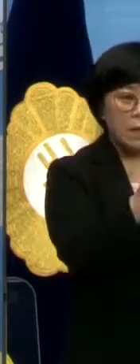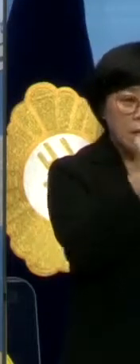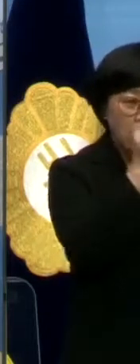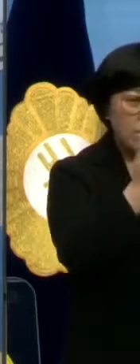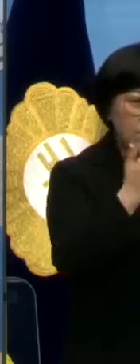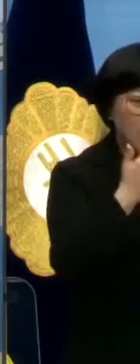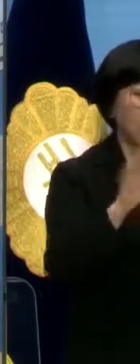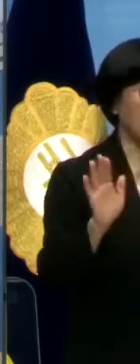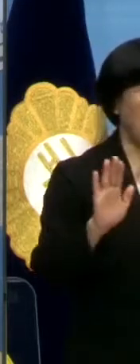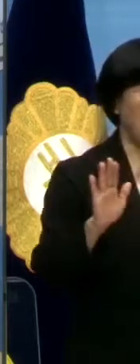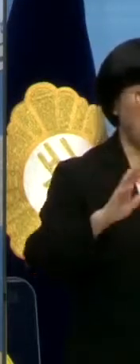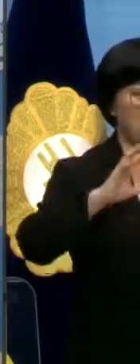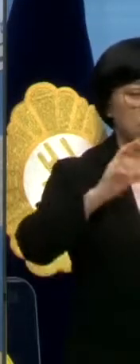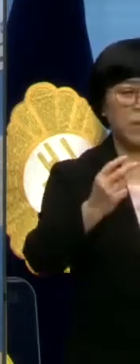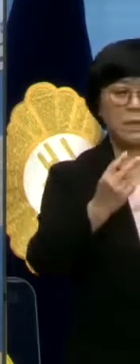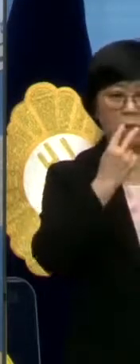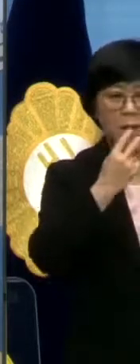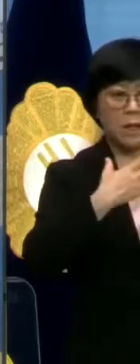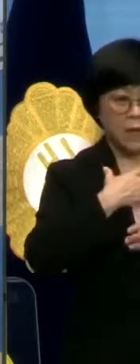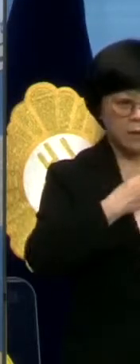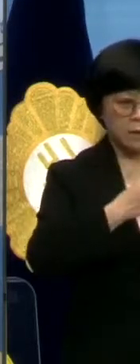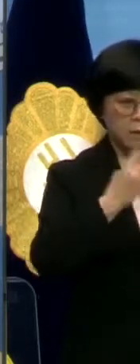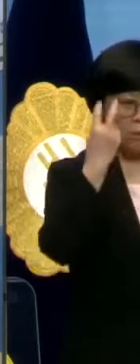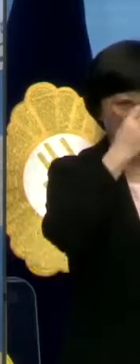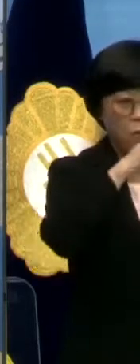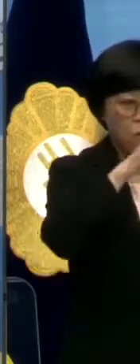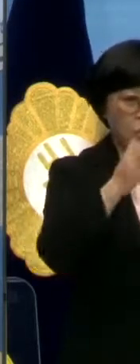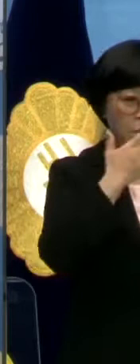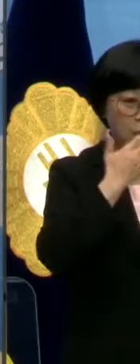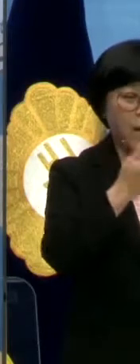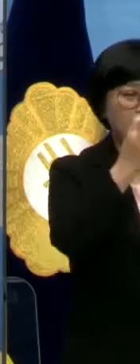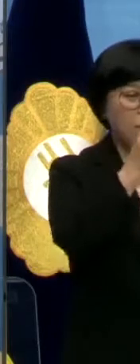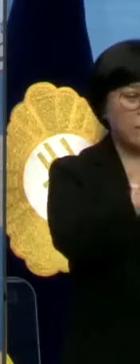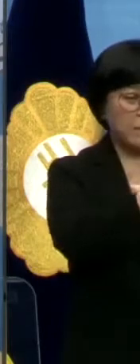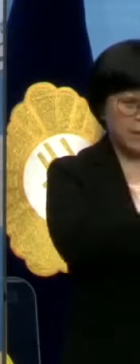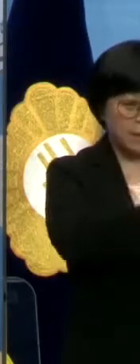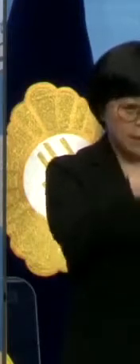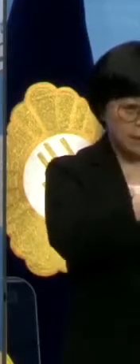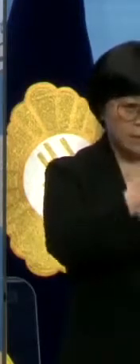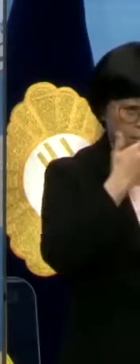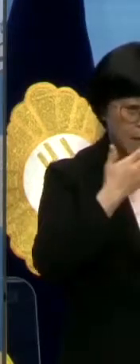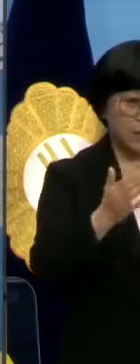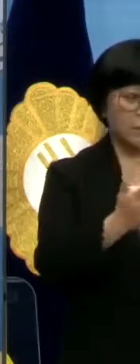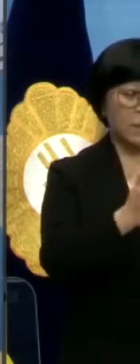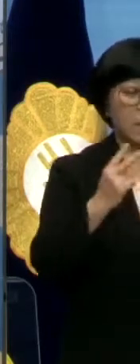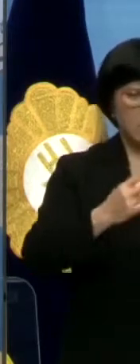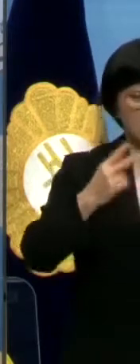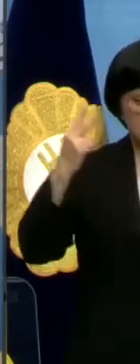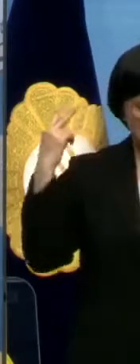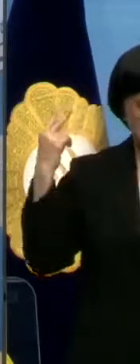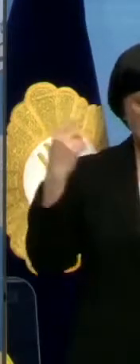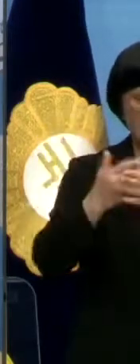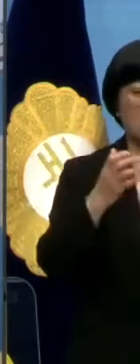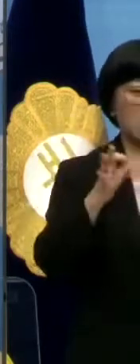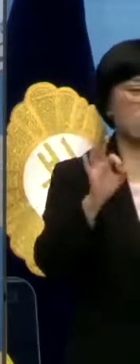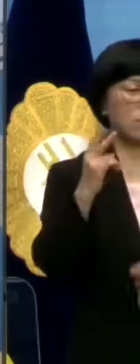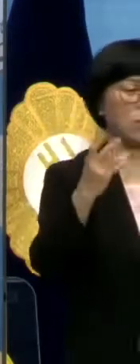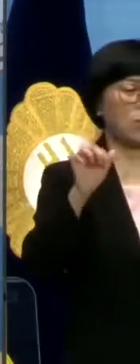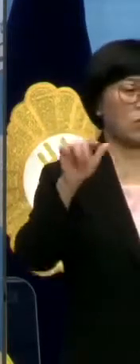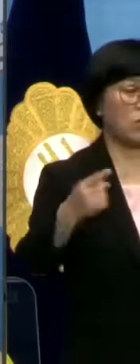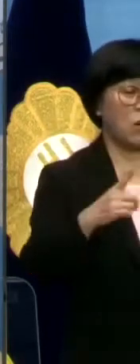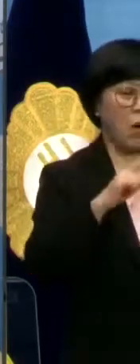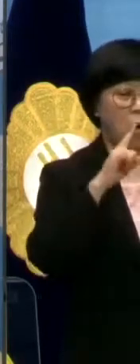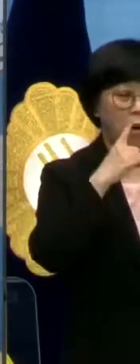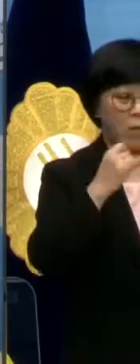마느냐가 아니라 국민의 생명과 안전을 지키는 든든한 법이 될지 아니면 2년 전 김용균조차 적용이 되지